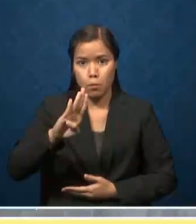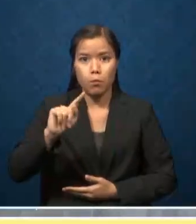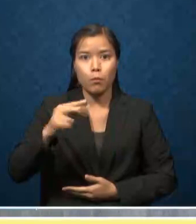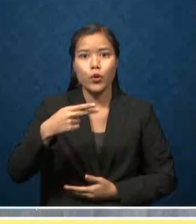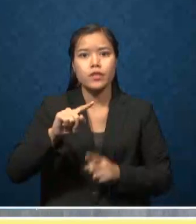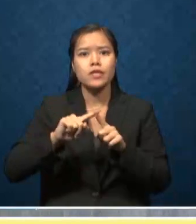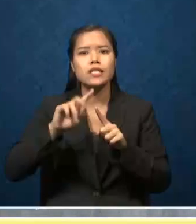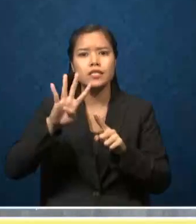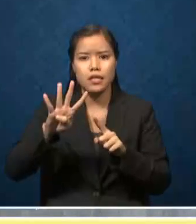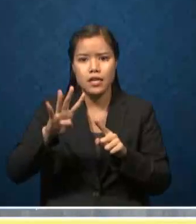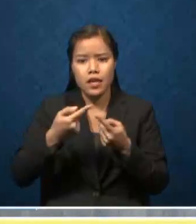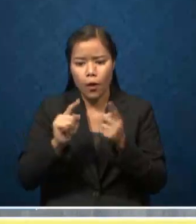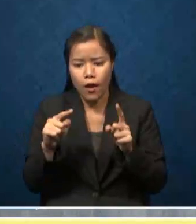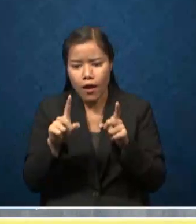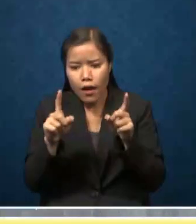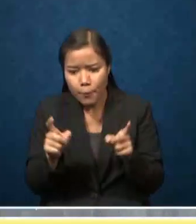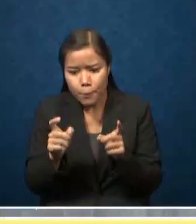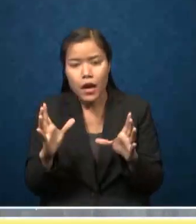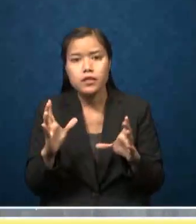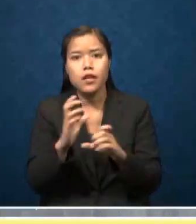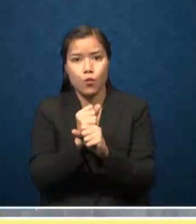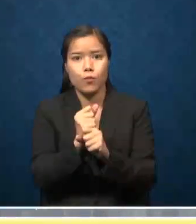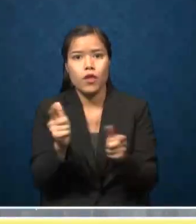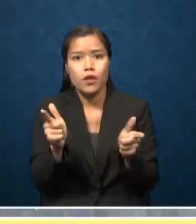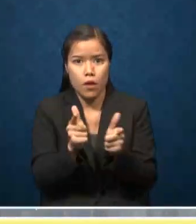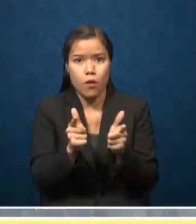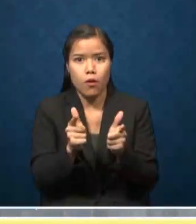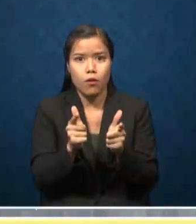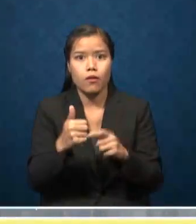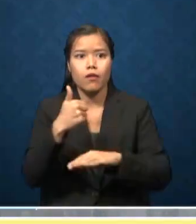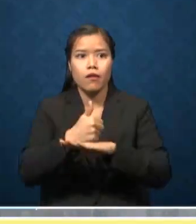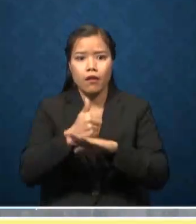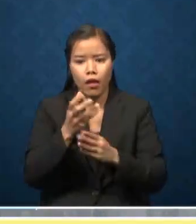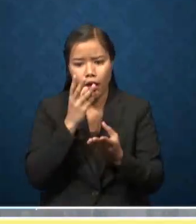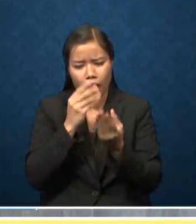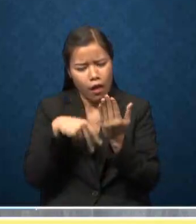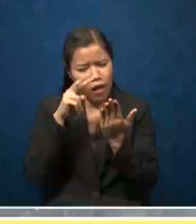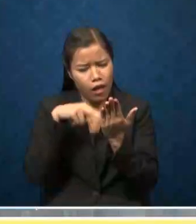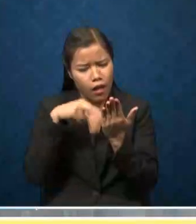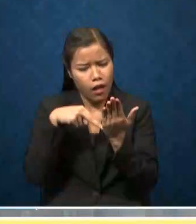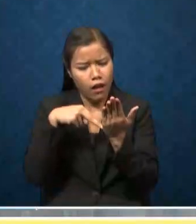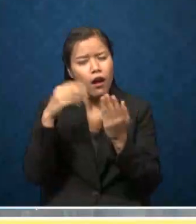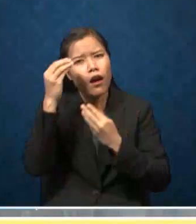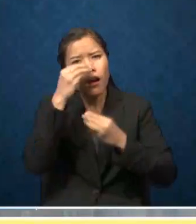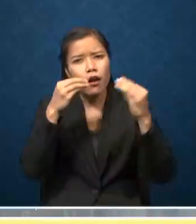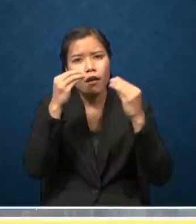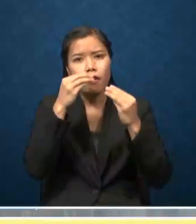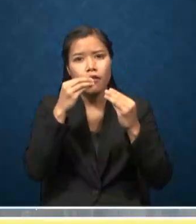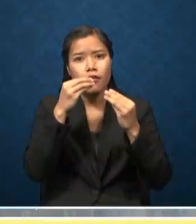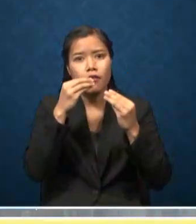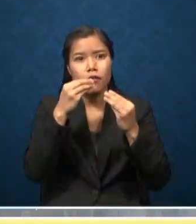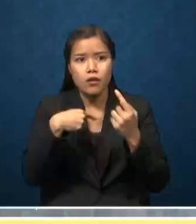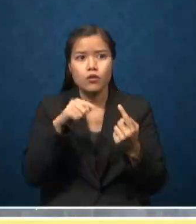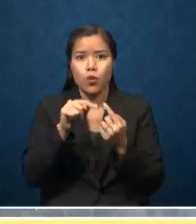ตรงบทสรุปย่อผู้บริหารเนี่ยผมเริ่มอาจจะตรงนี้ก่อนนะผมมึนตึ๊บเลยครับท่านมีข้อเสนอเพราะ